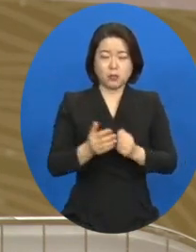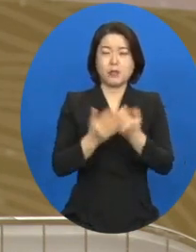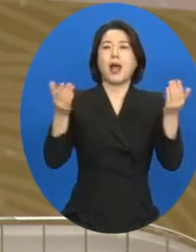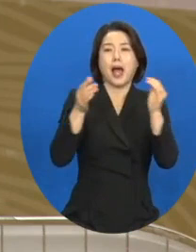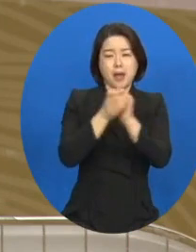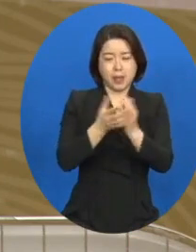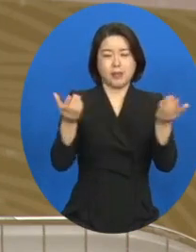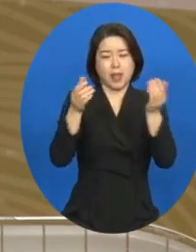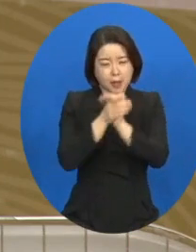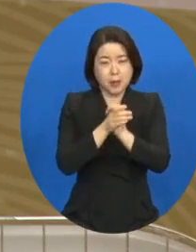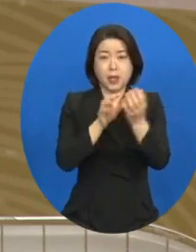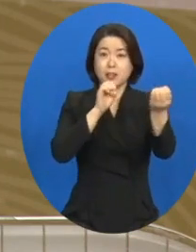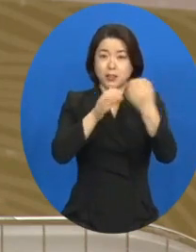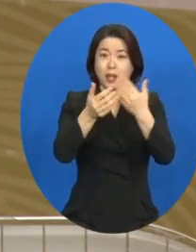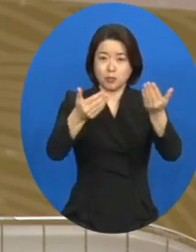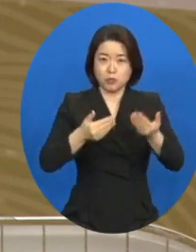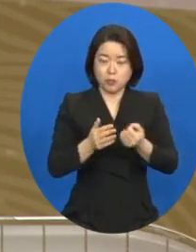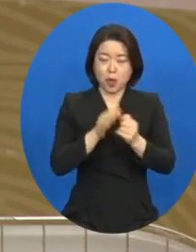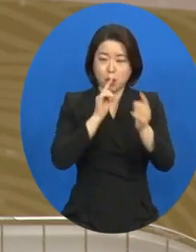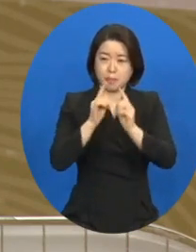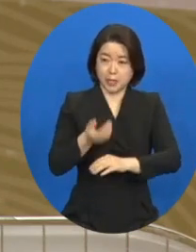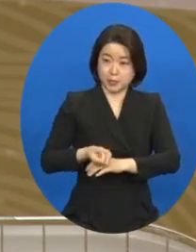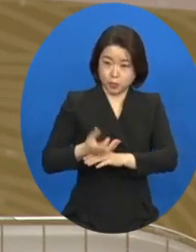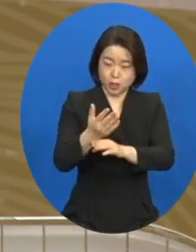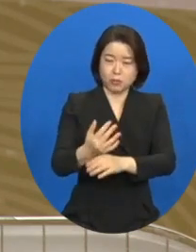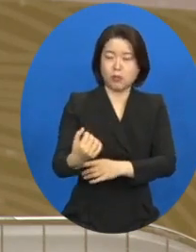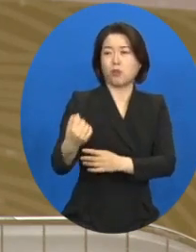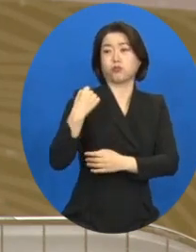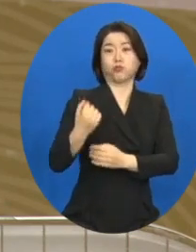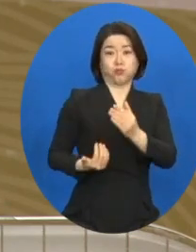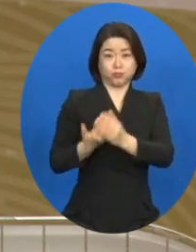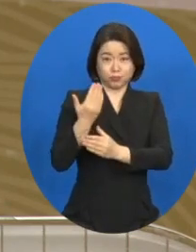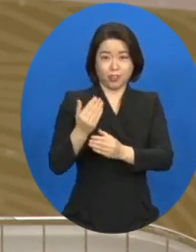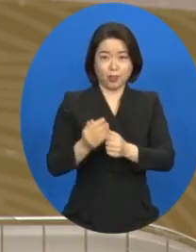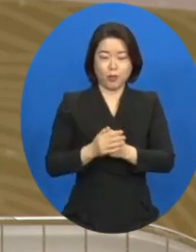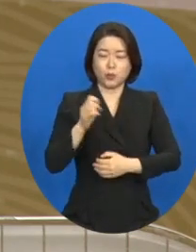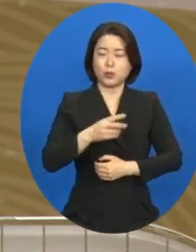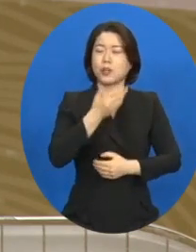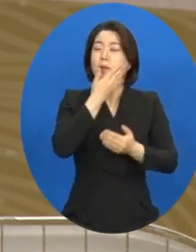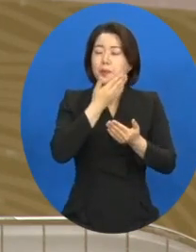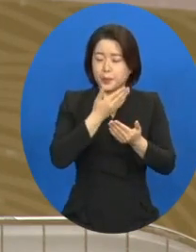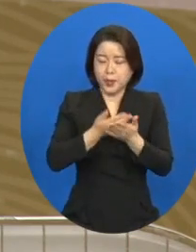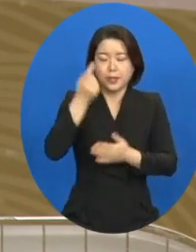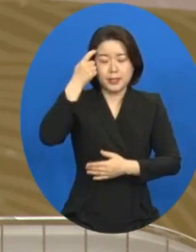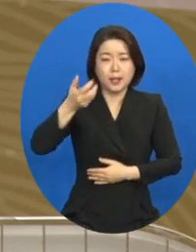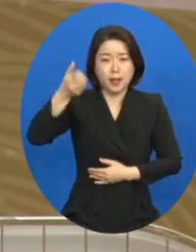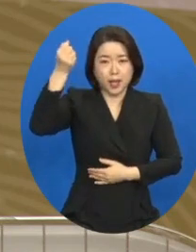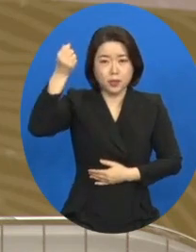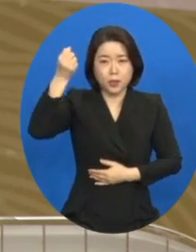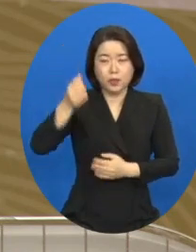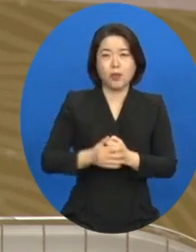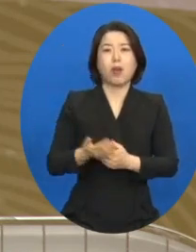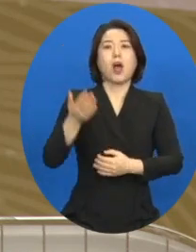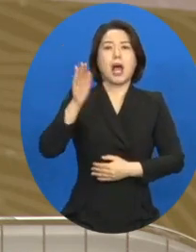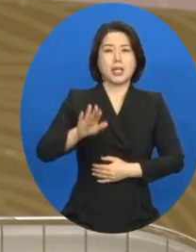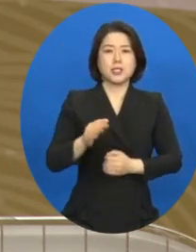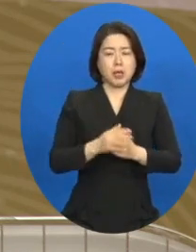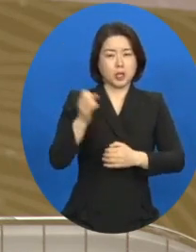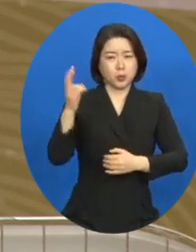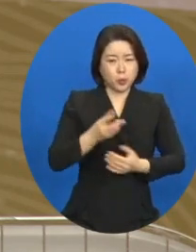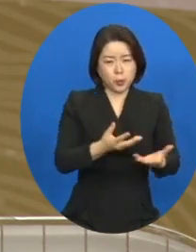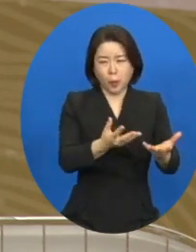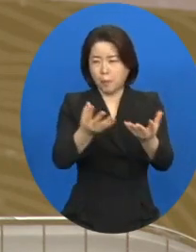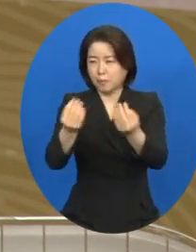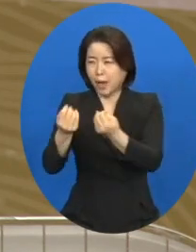아멘으로 응답하면 말씀을 전할 때도 힘도 나고 그리고 그것이 귀하다고 생각합니다. 그러나 또 상당히